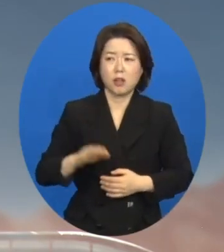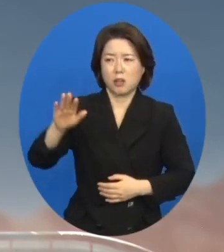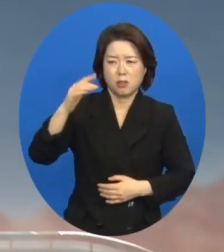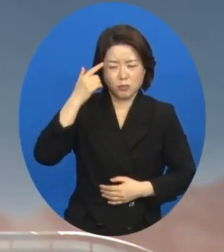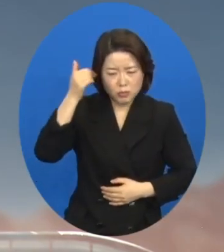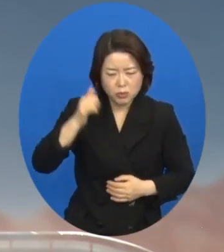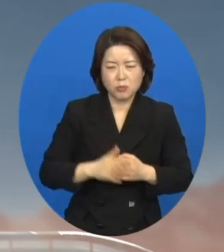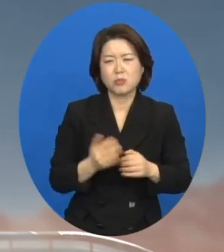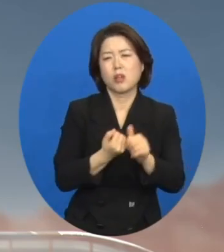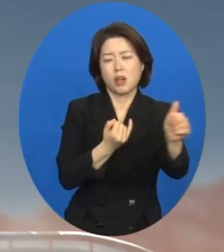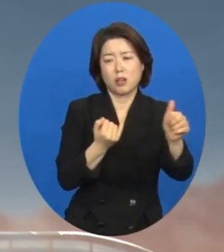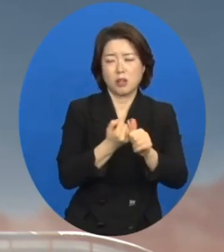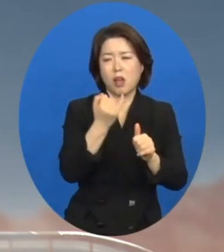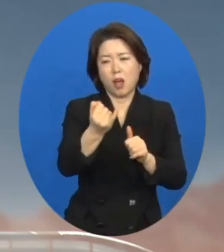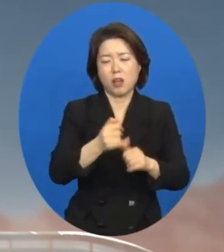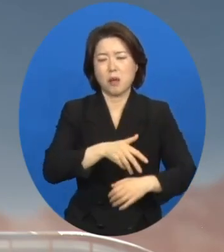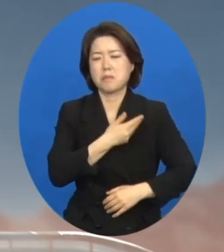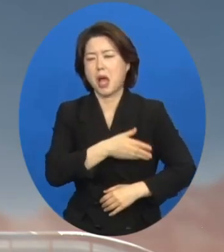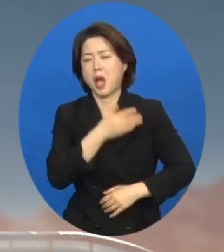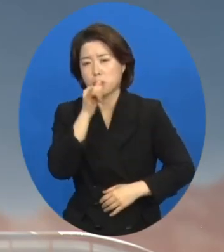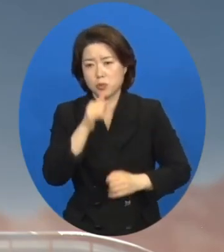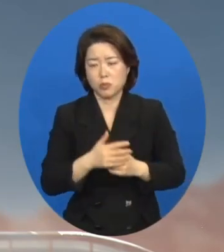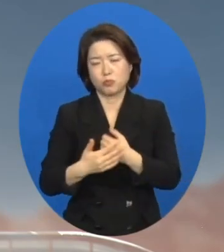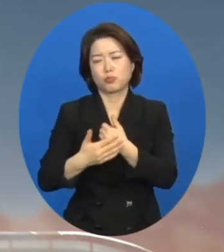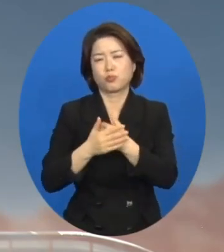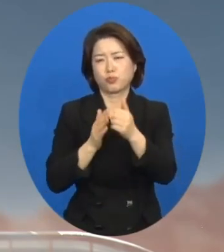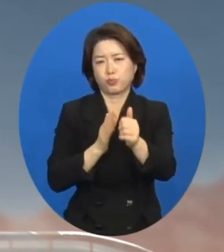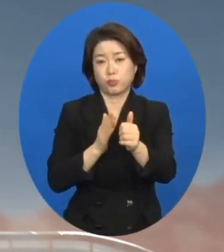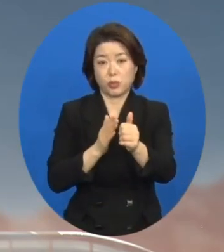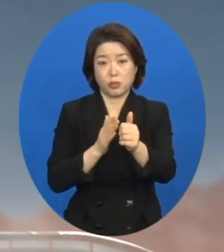아내가 외도해요. 도와주세요.